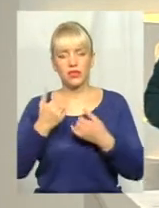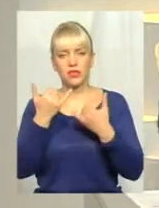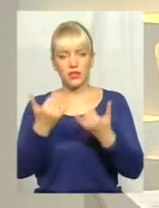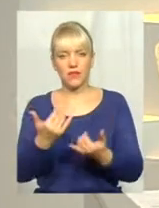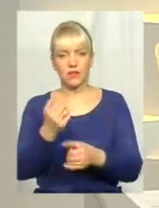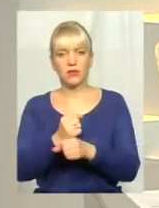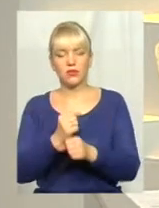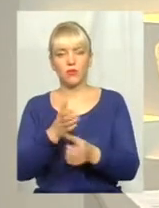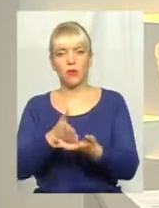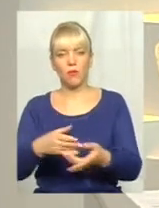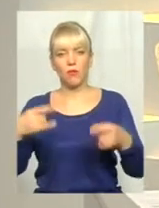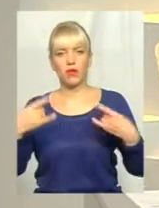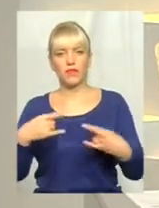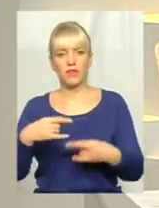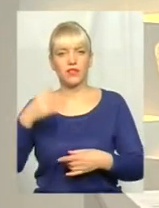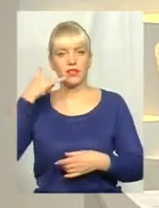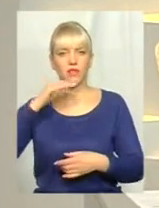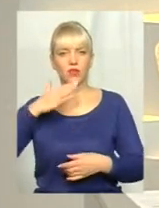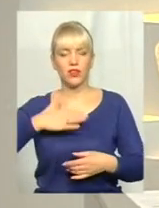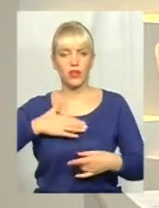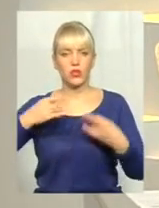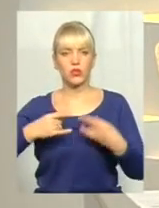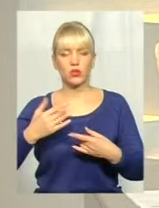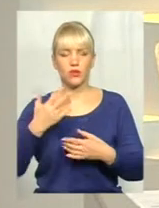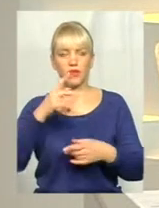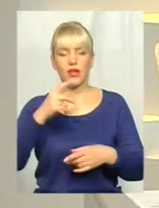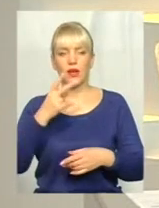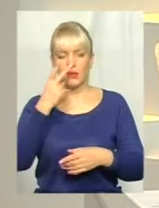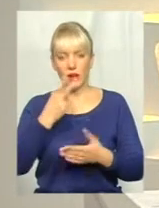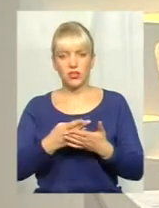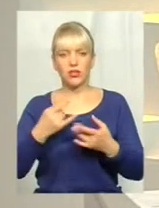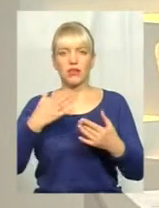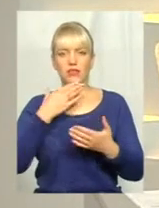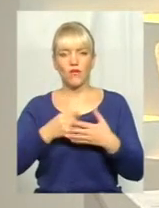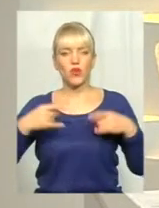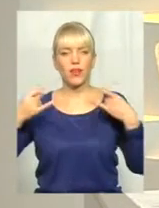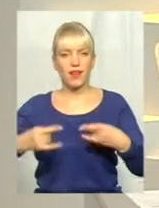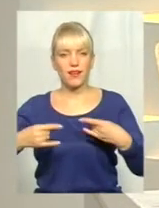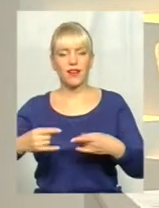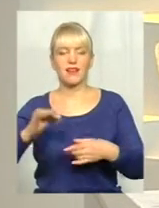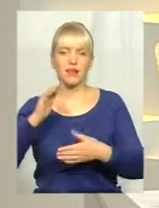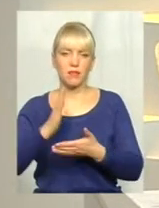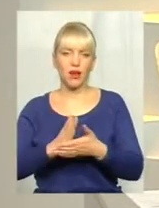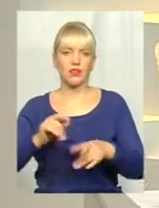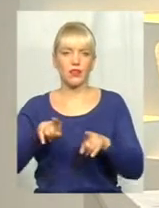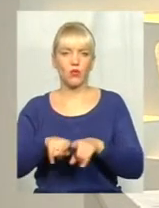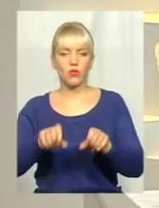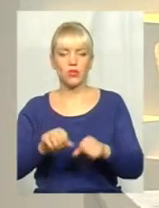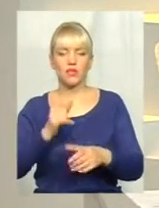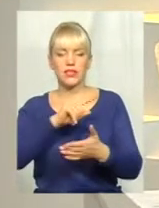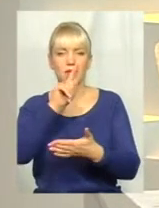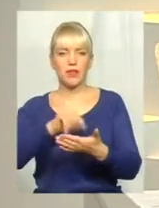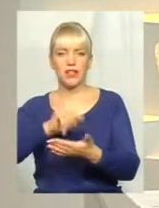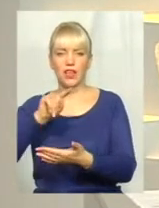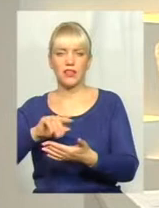ефірі. Телефон нашої студії ви періодично бачитимете на своїх екранах. Також маєте можливість ставити запитання нашому